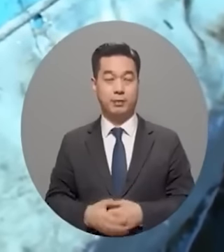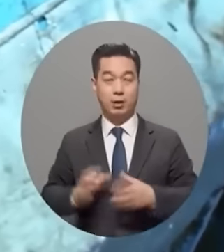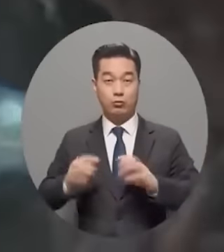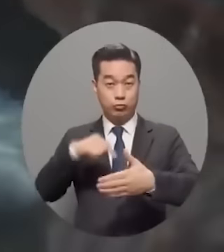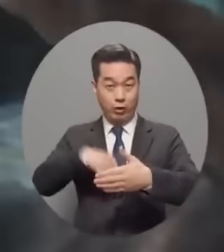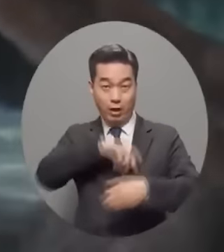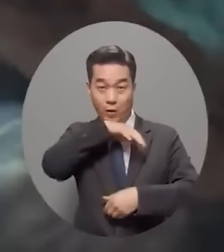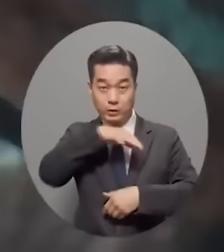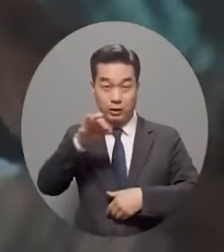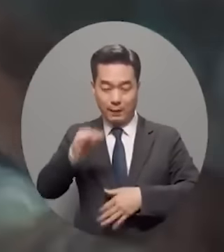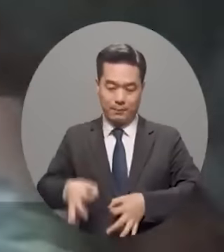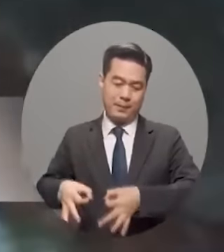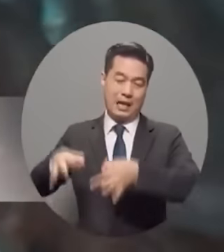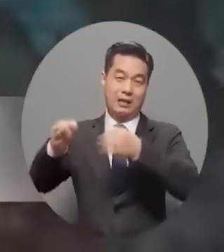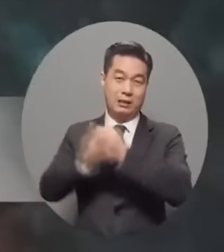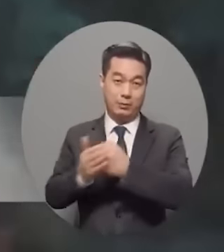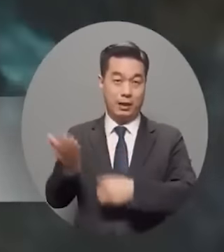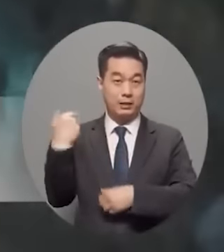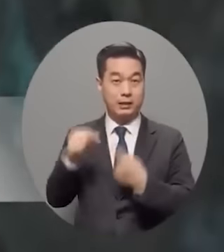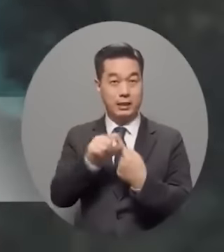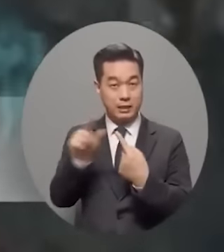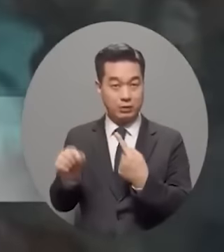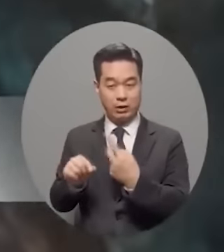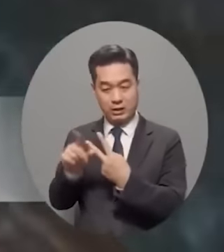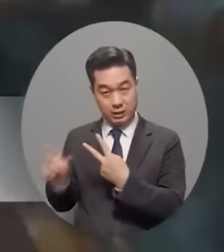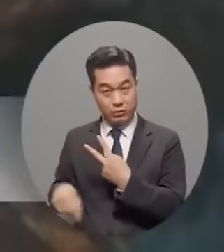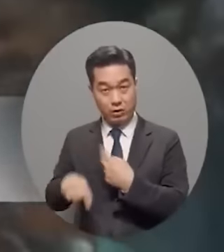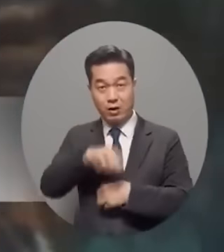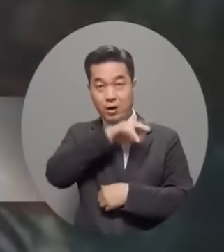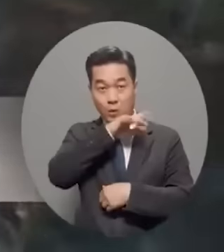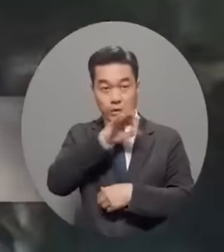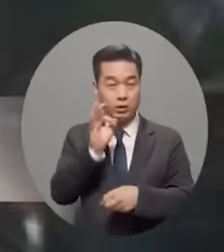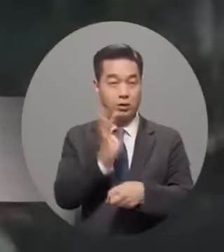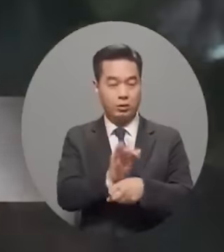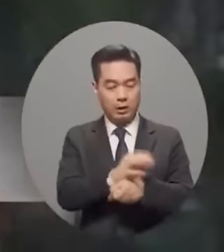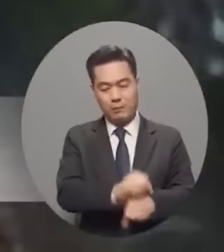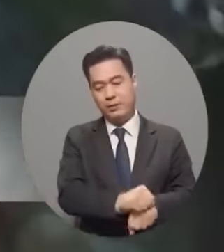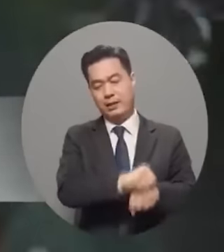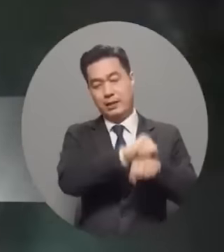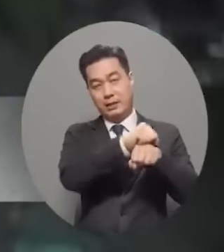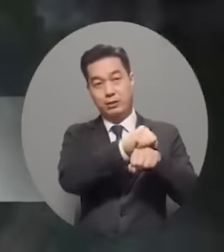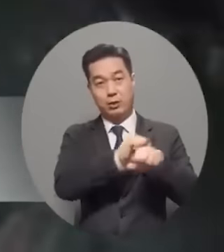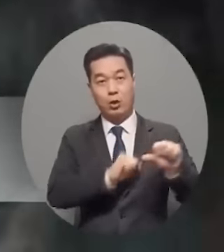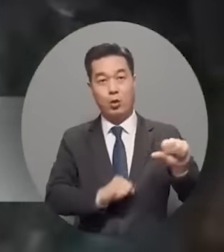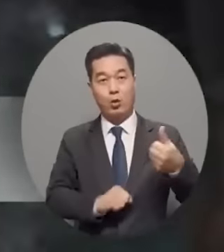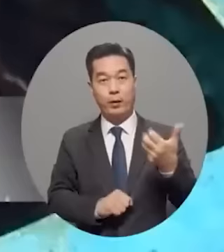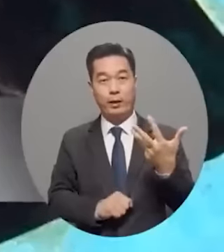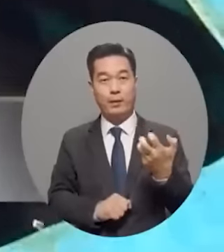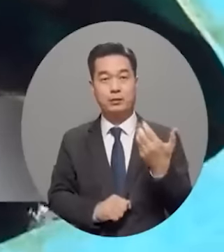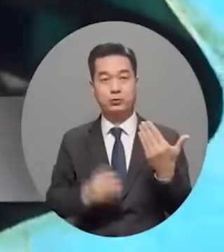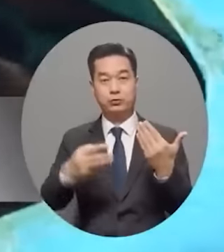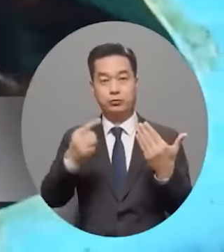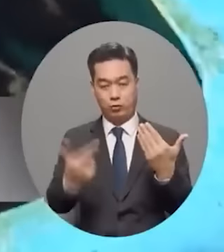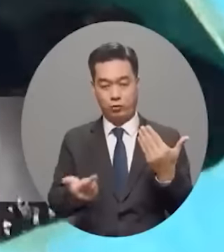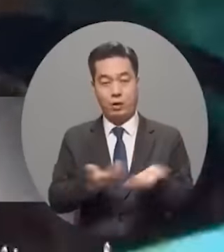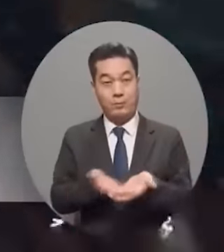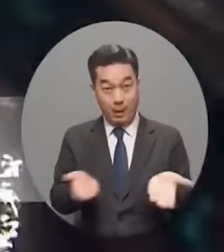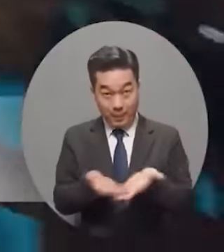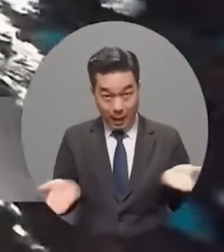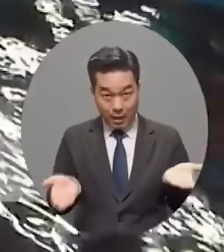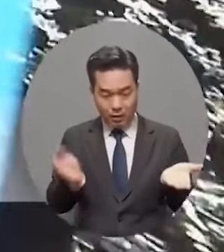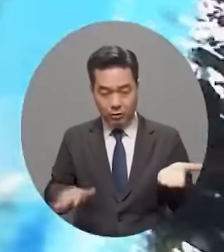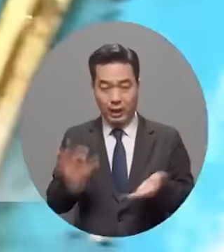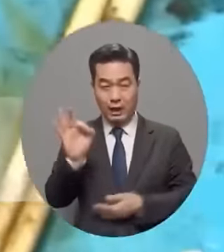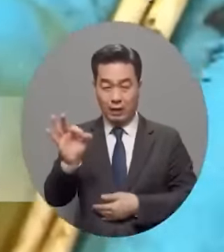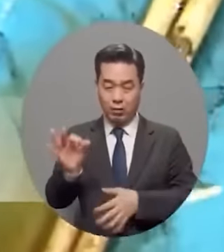가격이 치솟자 지난 1월과 2월 오징어 비축 물량 589톤을 방출했습니다. 하지만 좀처럼